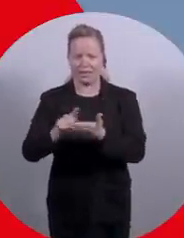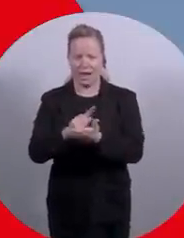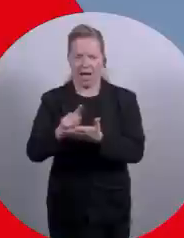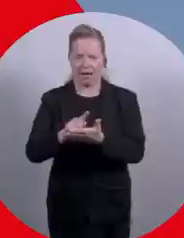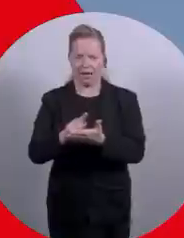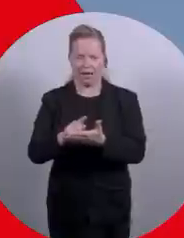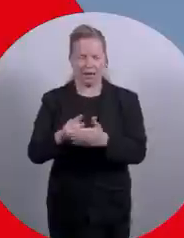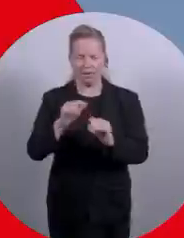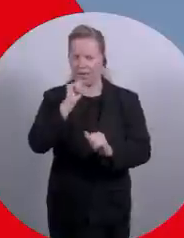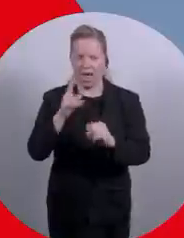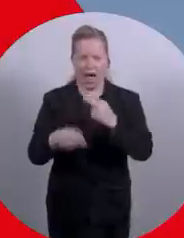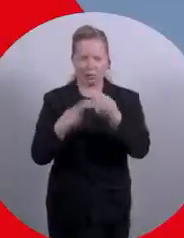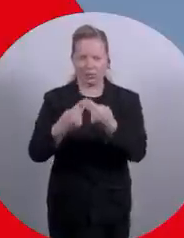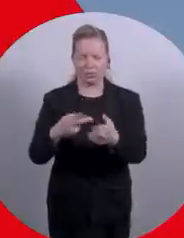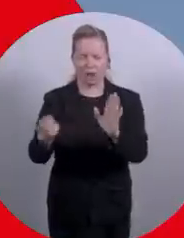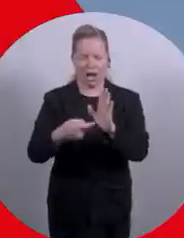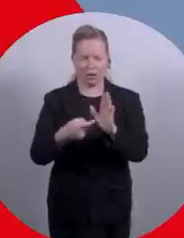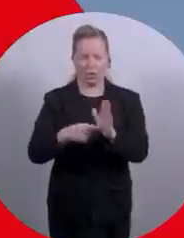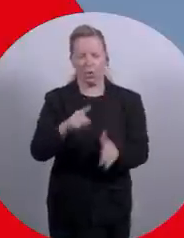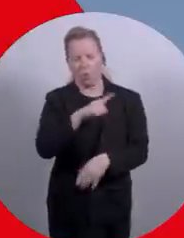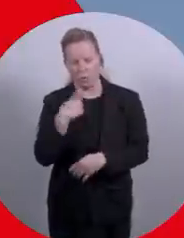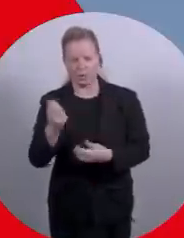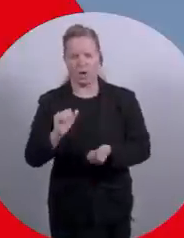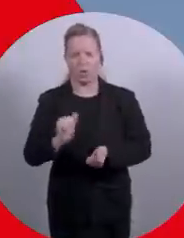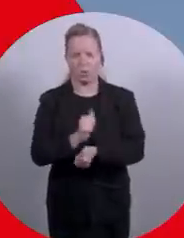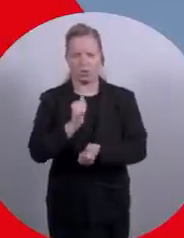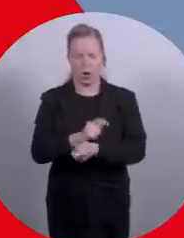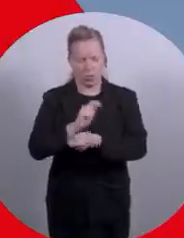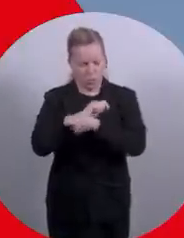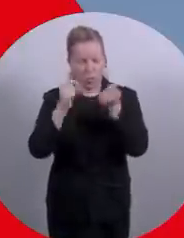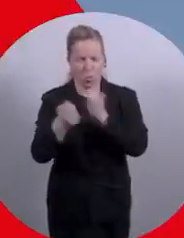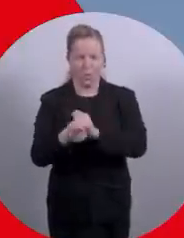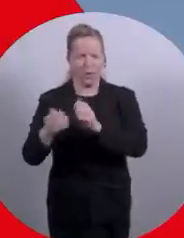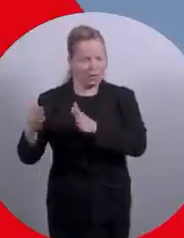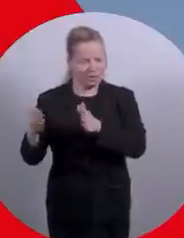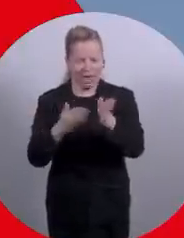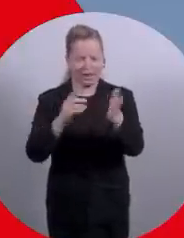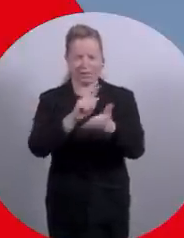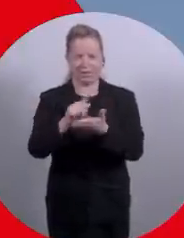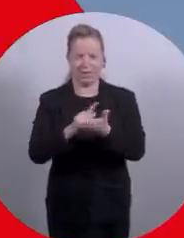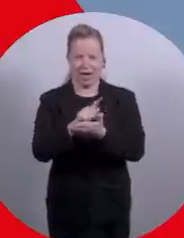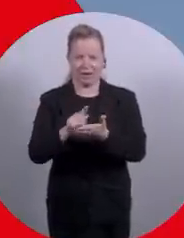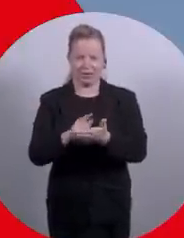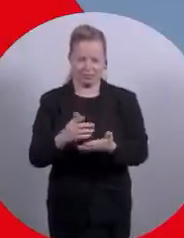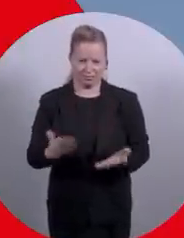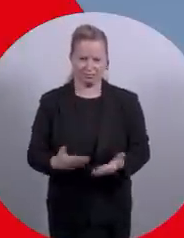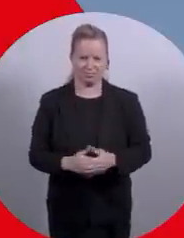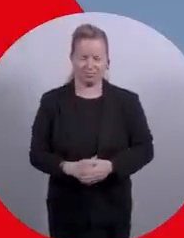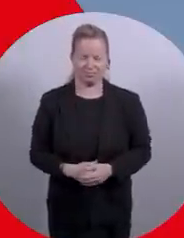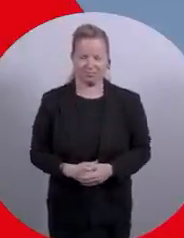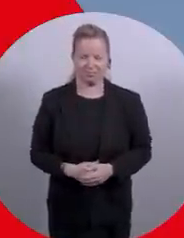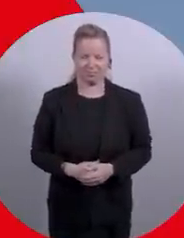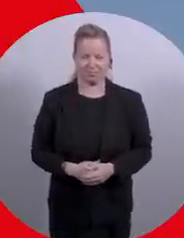sondern den Anspruch stellt unsere Überzeugungen zum Trend der Zeit zu machen liebe Genossinnen und Genossen